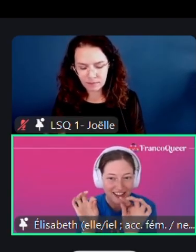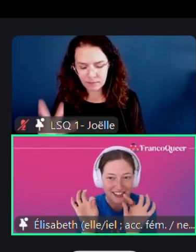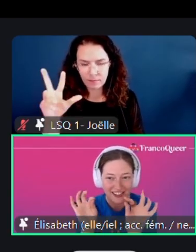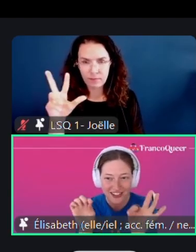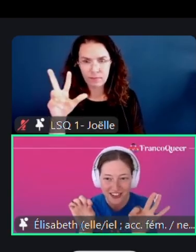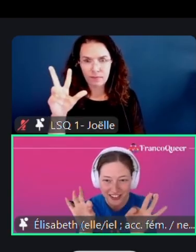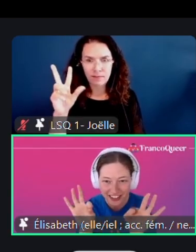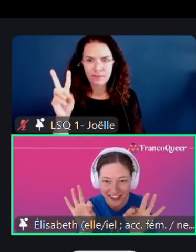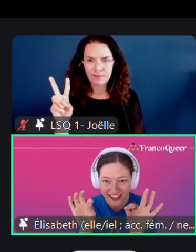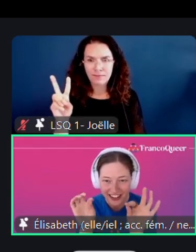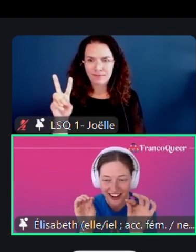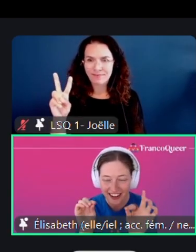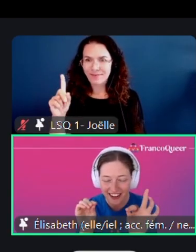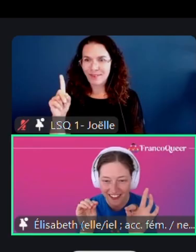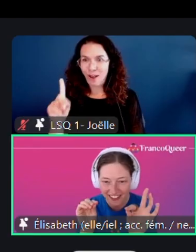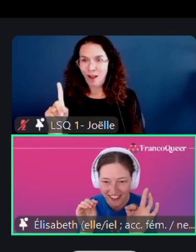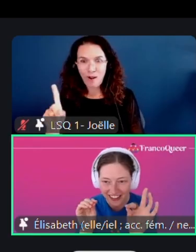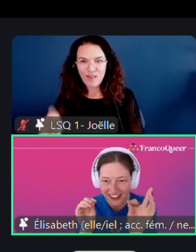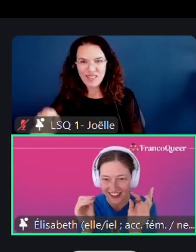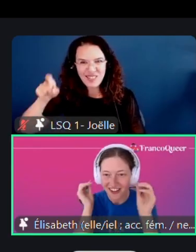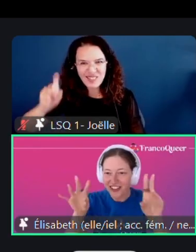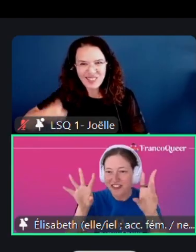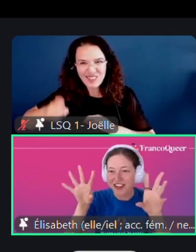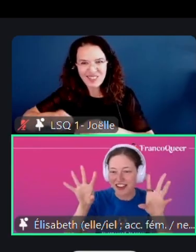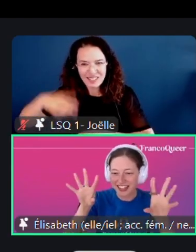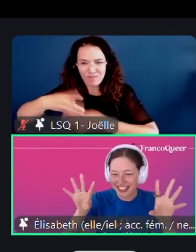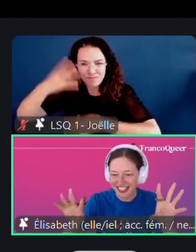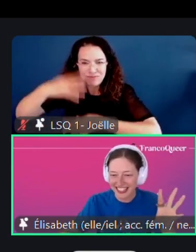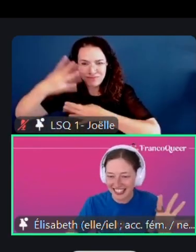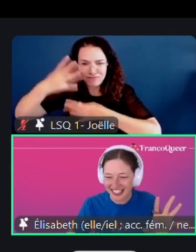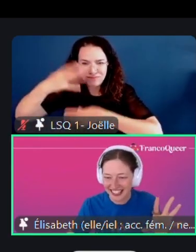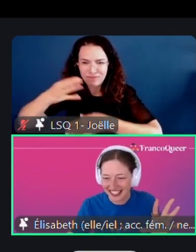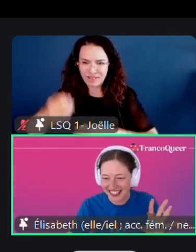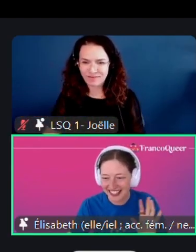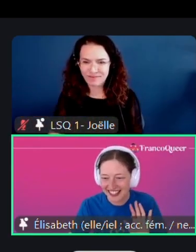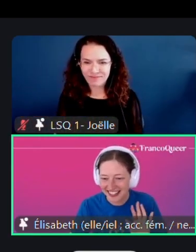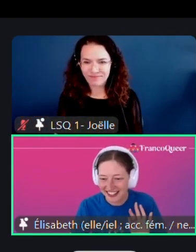3, 2, 1. On envoie.